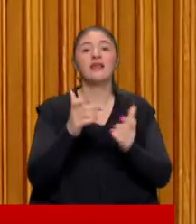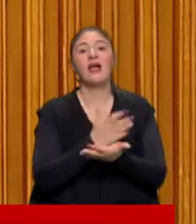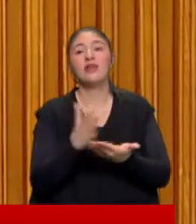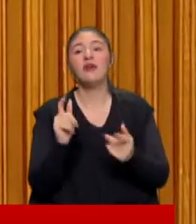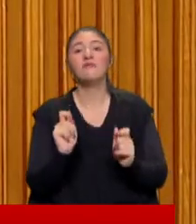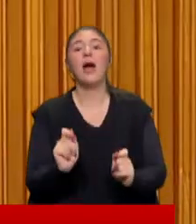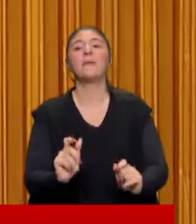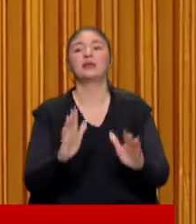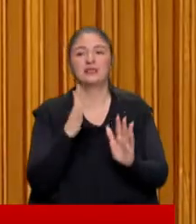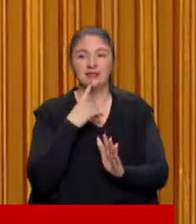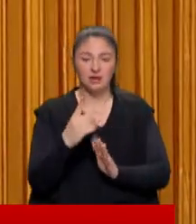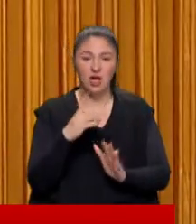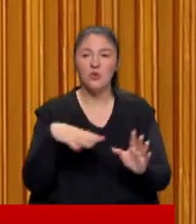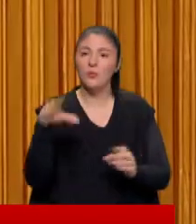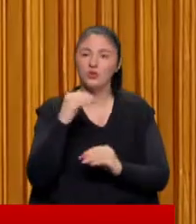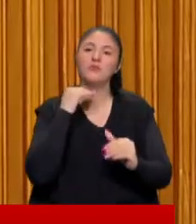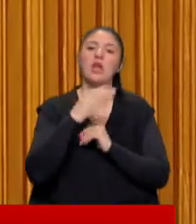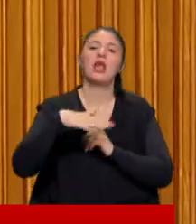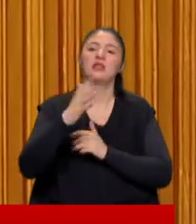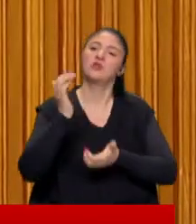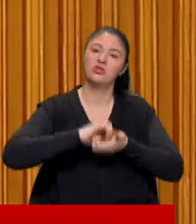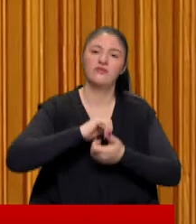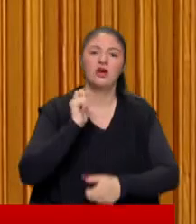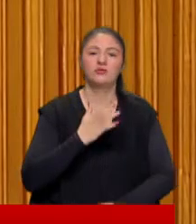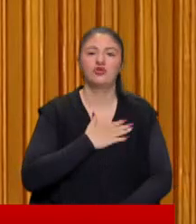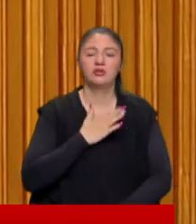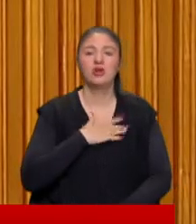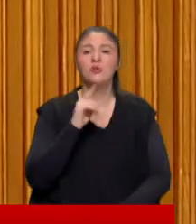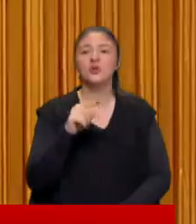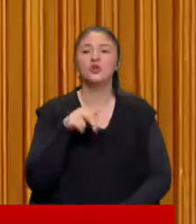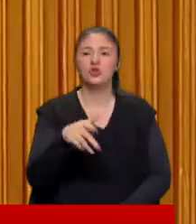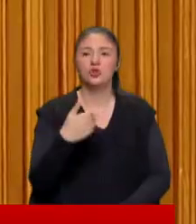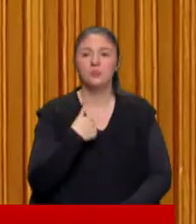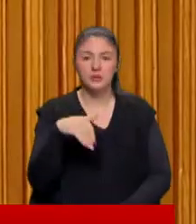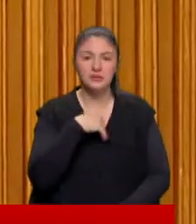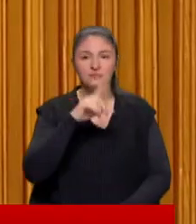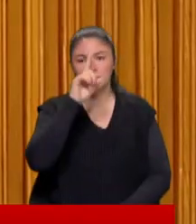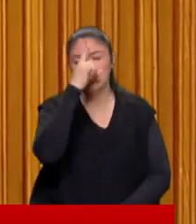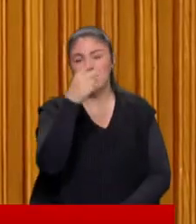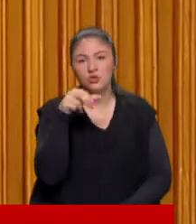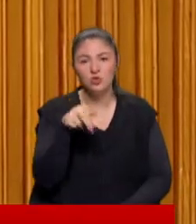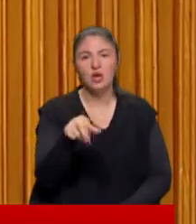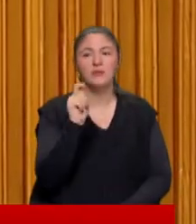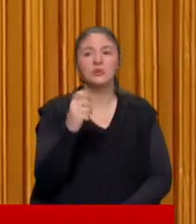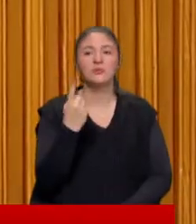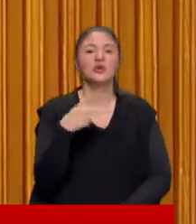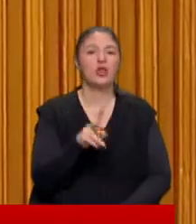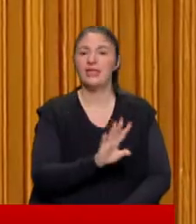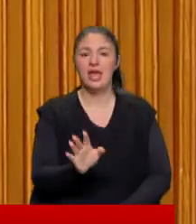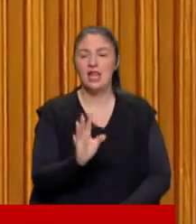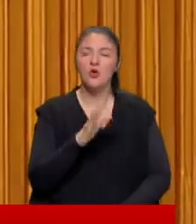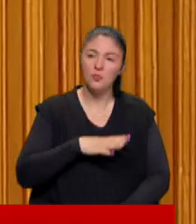yerden devam etmesin diye bütün milletimizle ittifak yapacağız. Bu yürüyüş bizim tek başına yürüyeceği bir yol